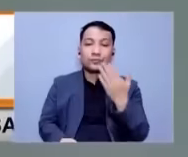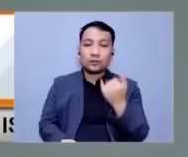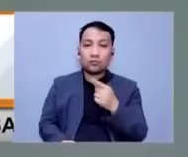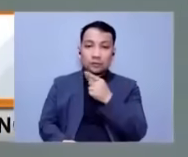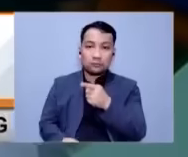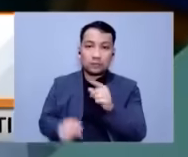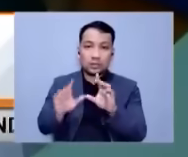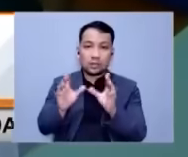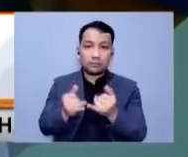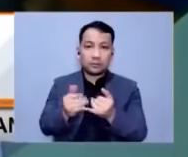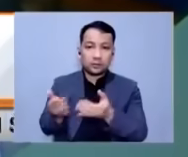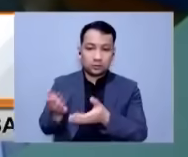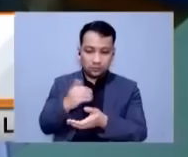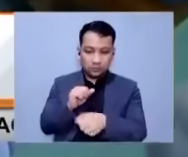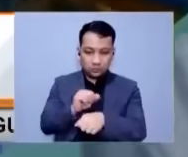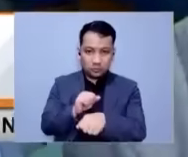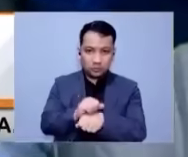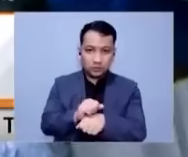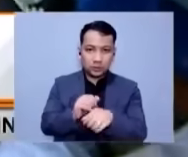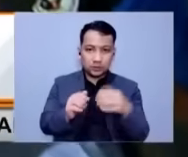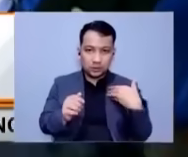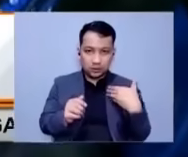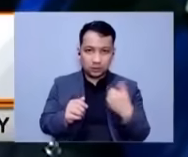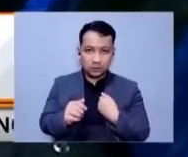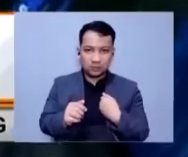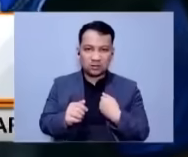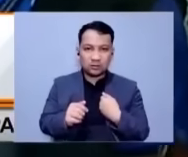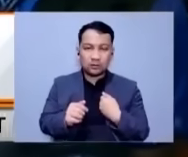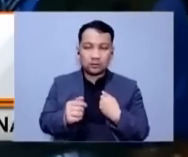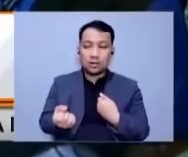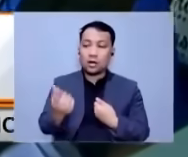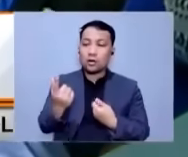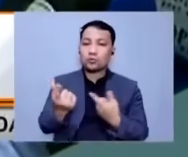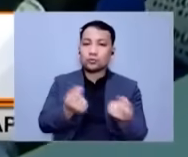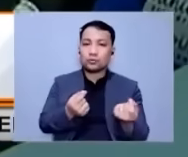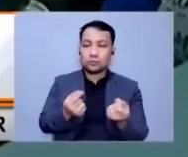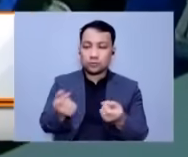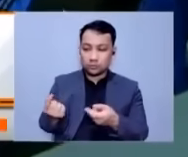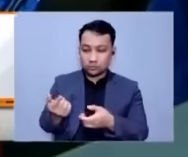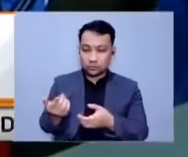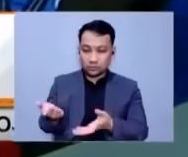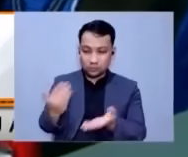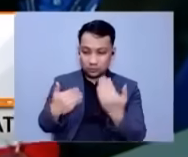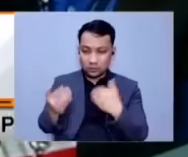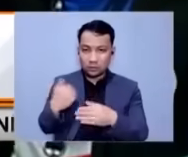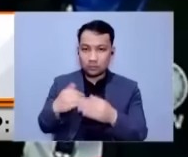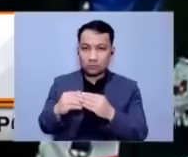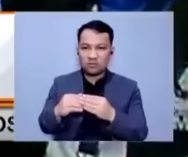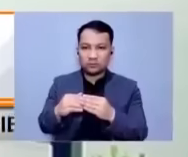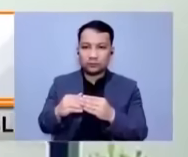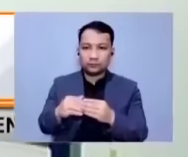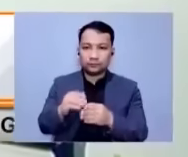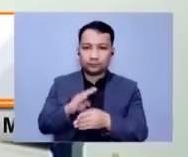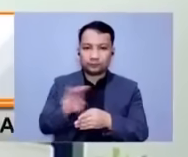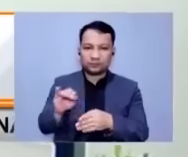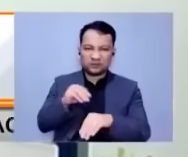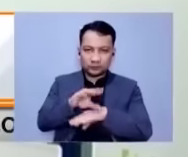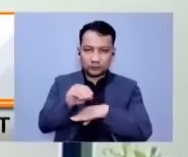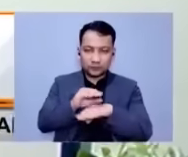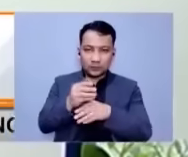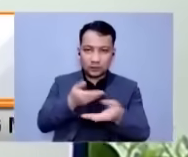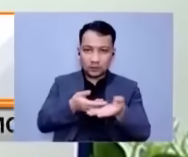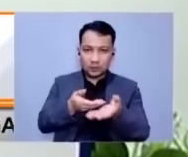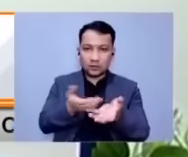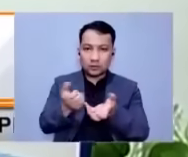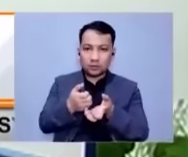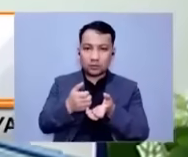trabaho sa Canada bilang entry point. Ang kanilang modus, palabasing nag-aalok sila ng immigration consultancy para sa mga gustong